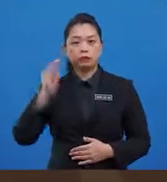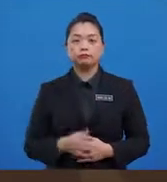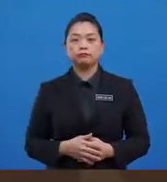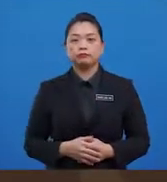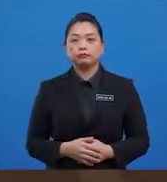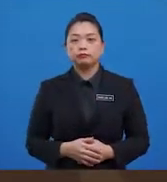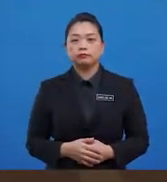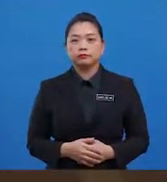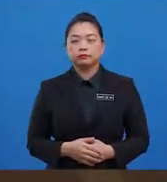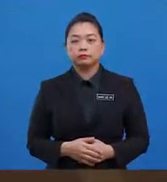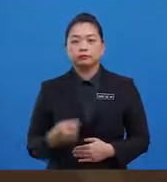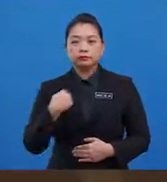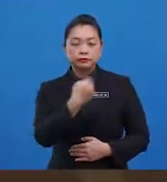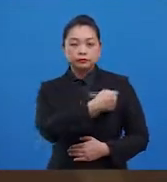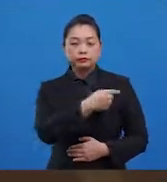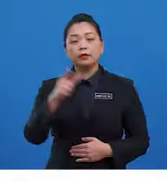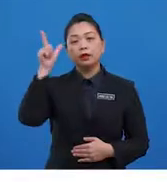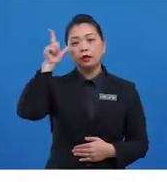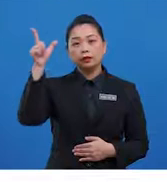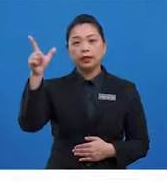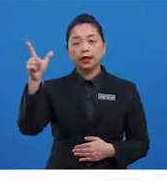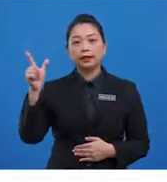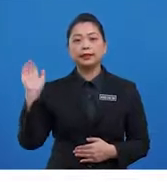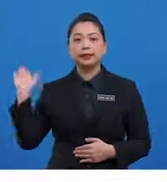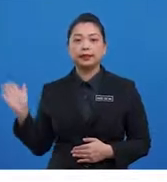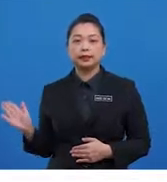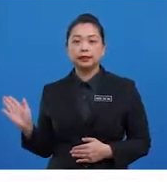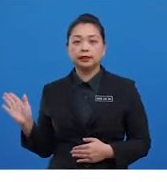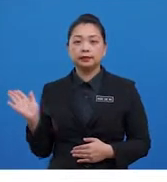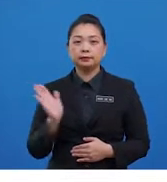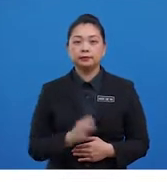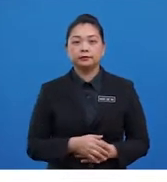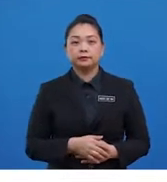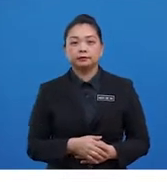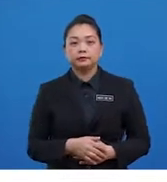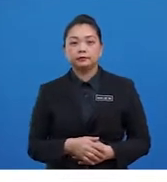Murid-murid, kita lihat pula tentang tombak berambu.